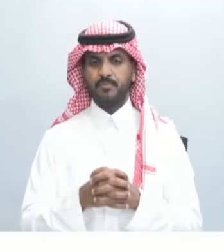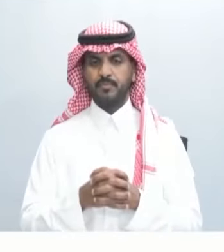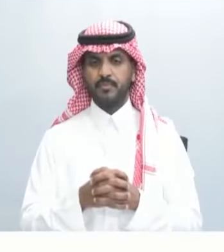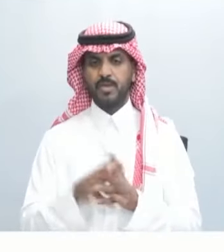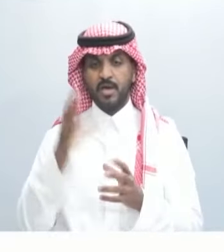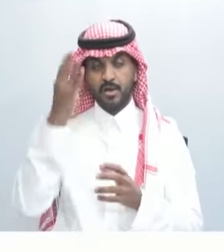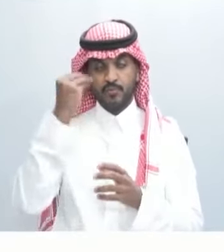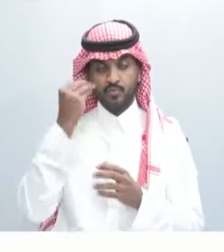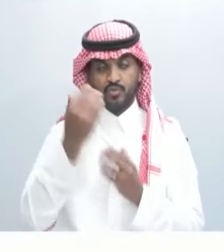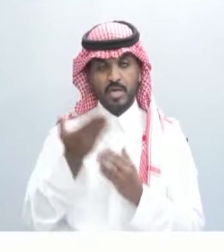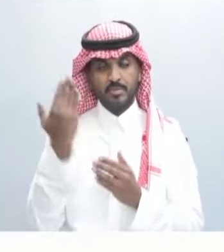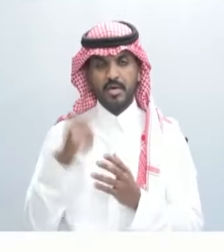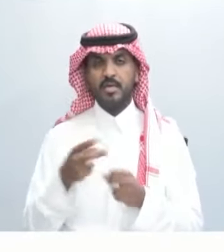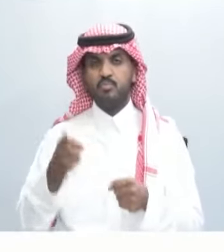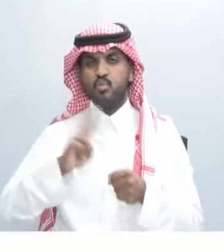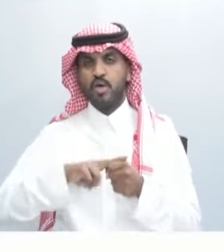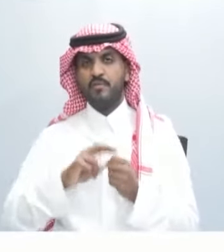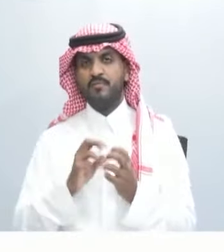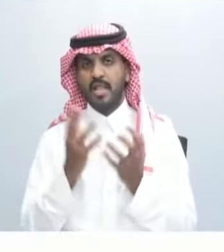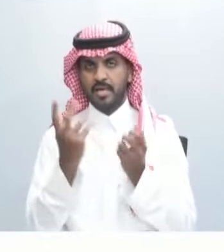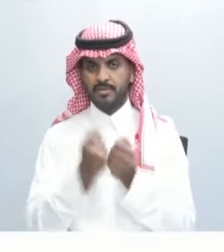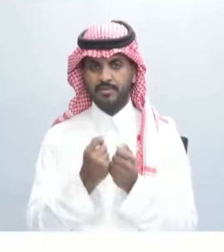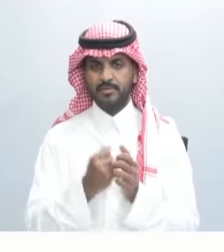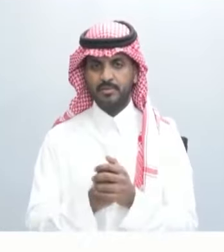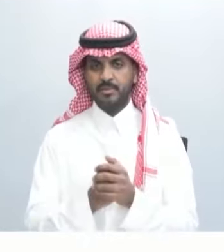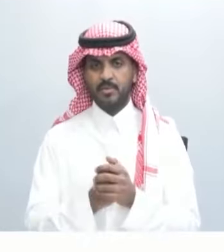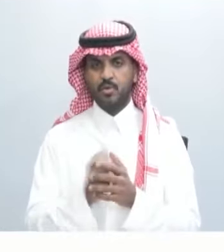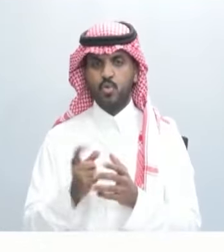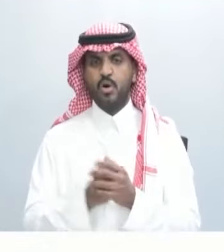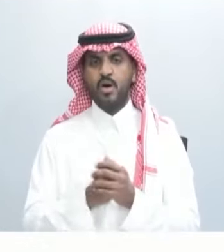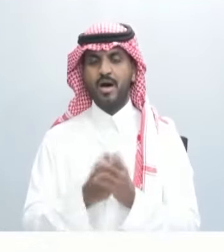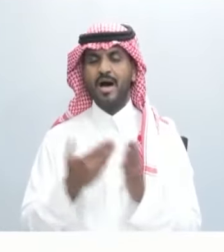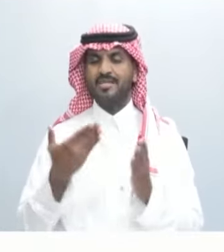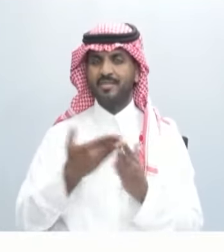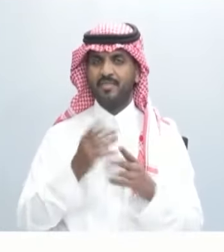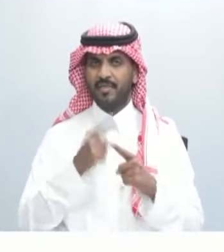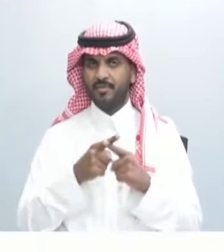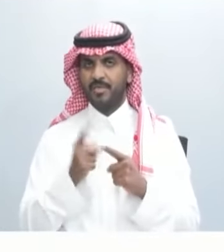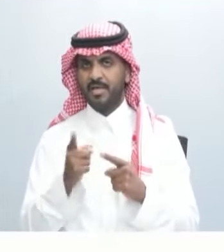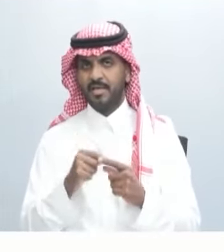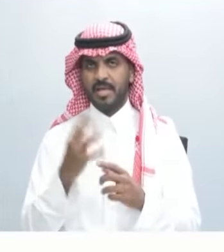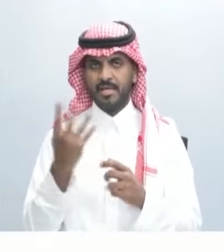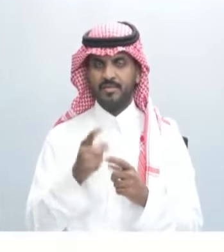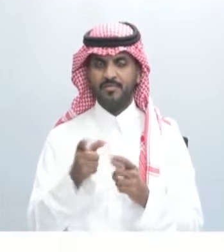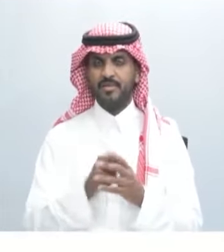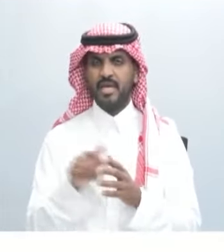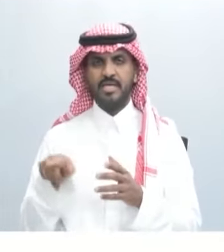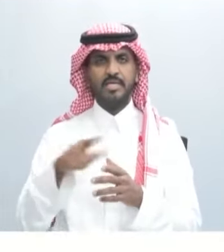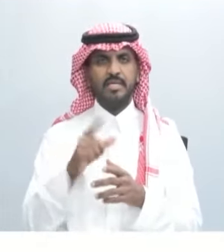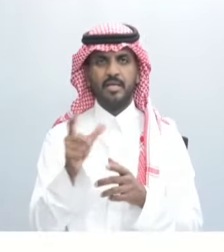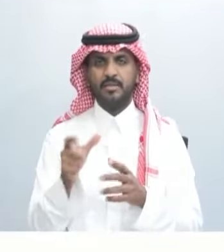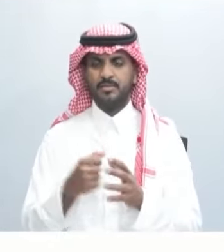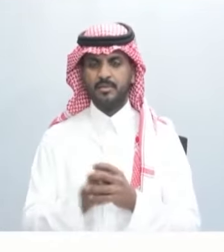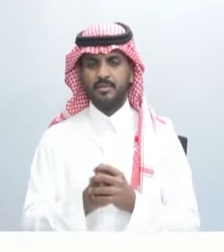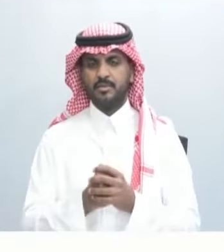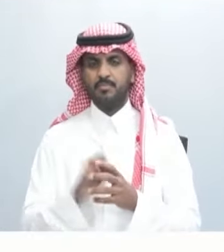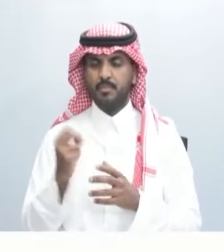عرفت سابقا ان مضاعفه مضاعف العدد هو حاصل ضرب ذلك العدد في اي عدد مثلا